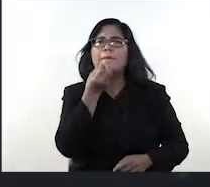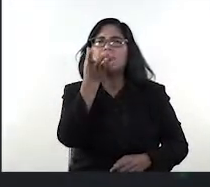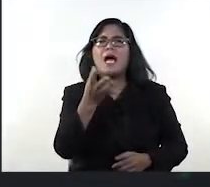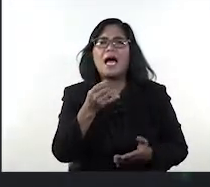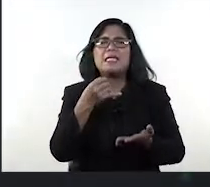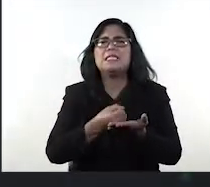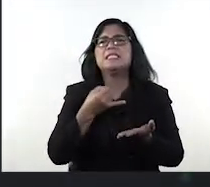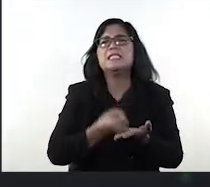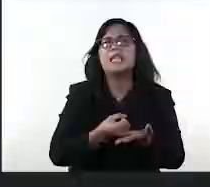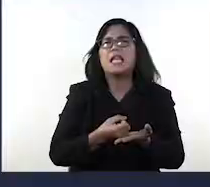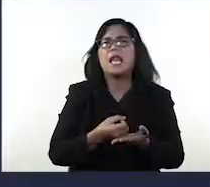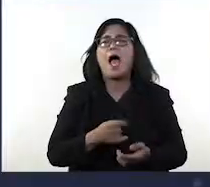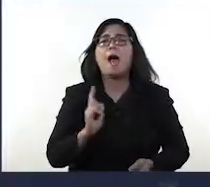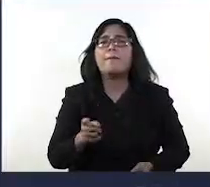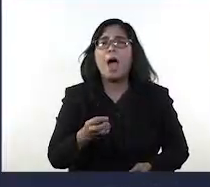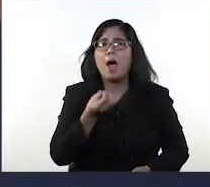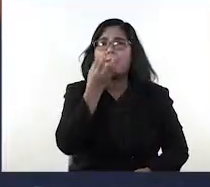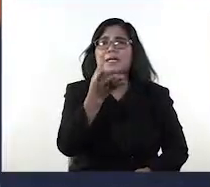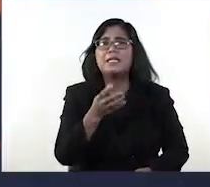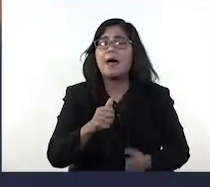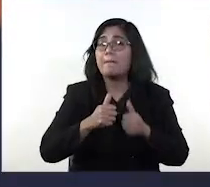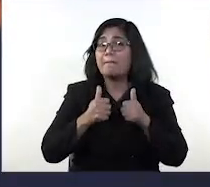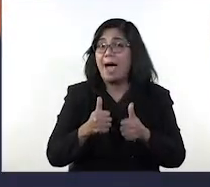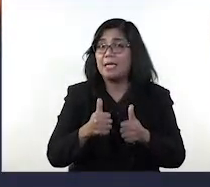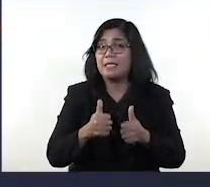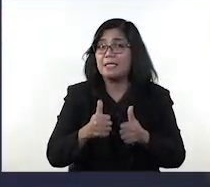brita baik Halo ya huh